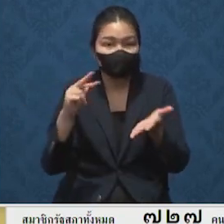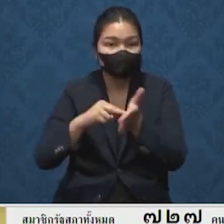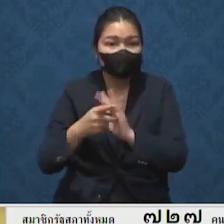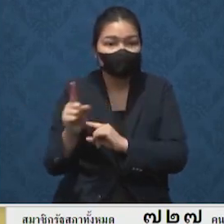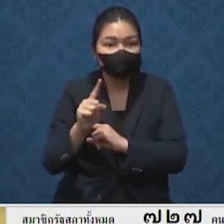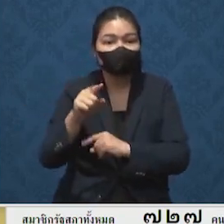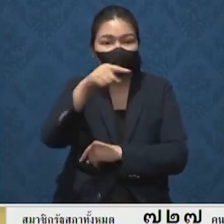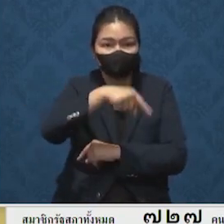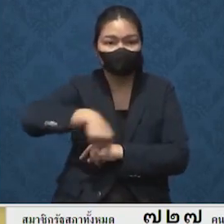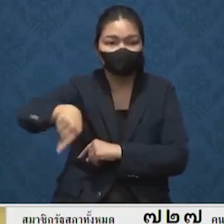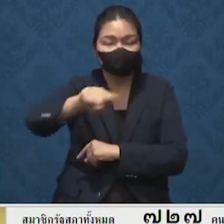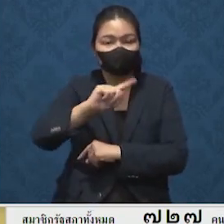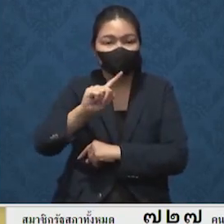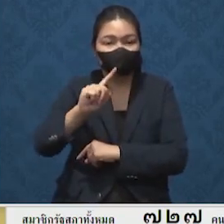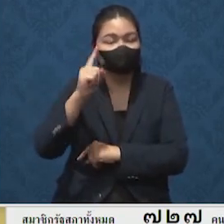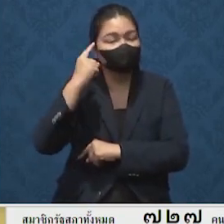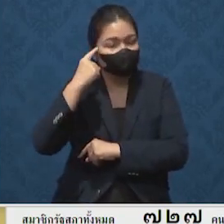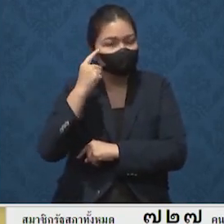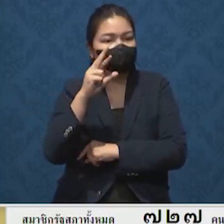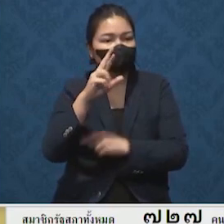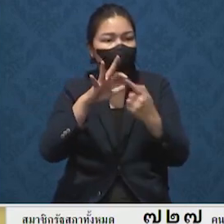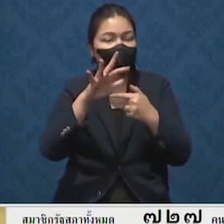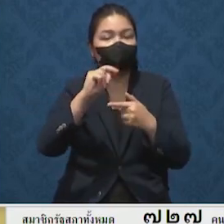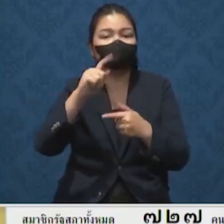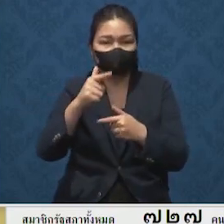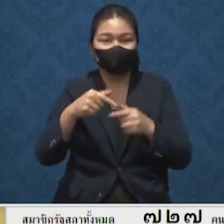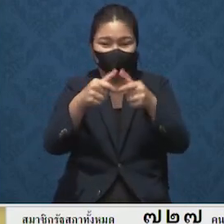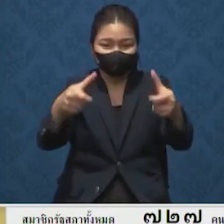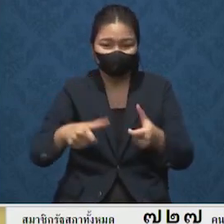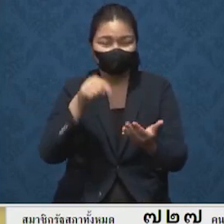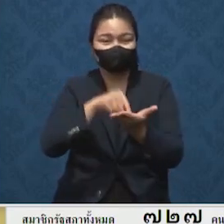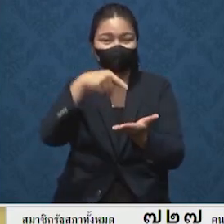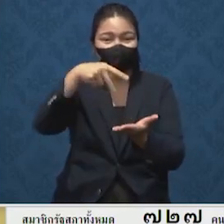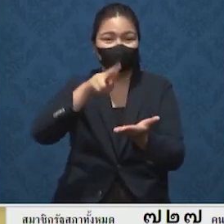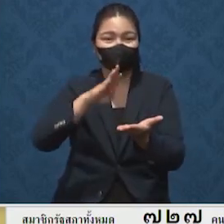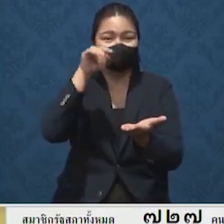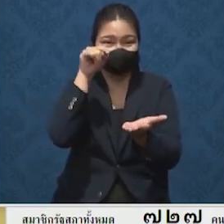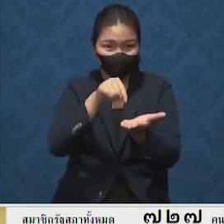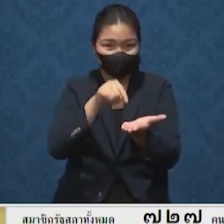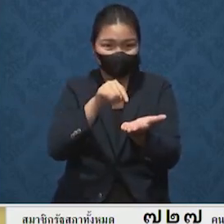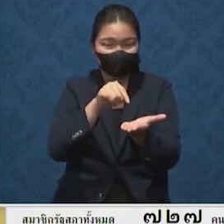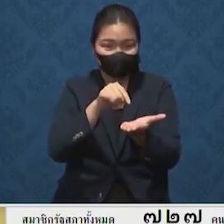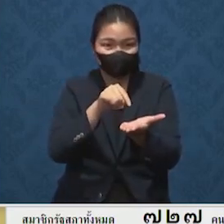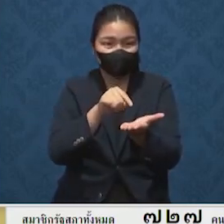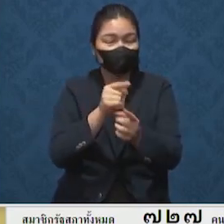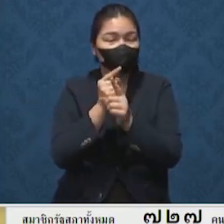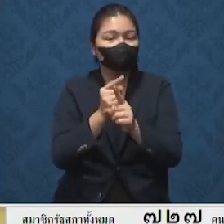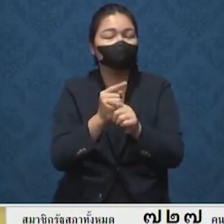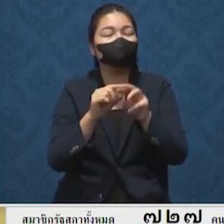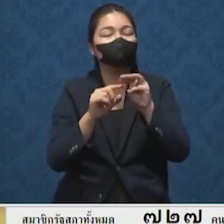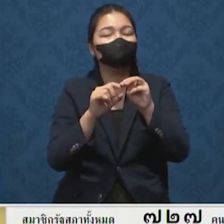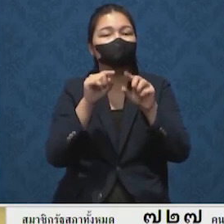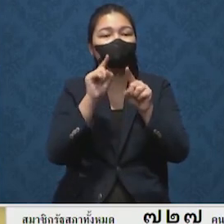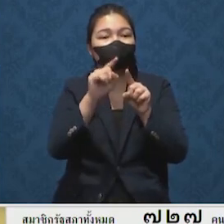เห็นชอบร่างบัญญัติประกอบรัฐธรรมนูญที่เสนอตามมาตรา131โดยข้อที่101กำหนดให้